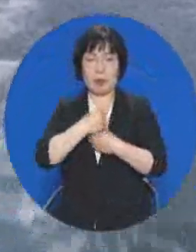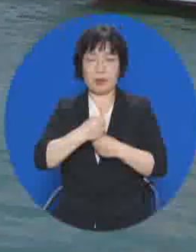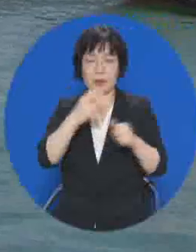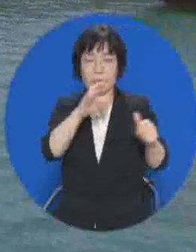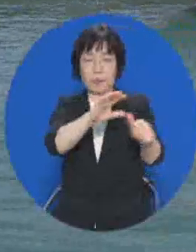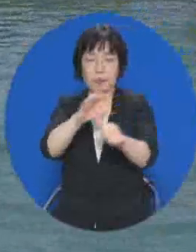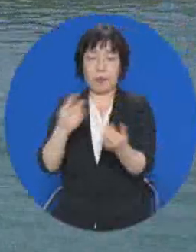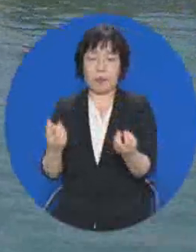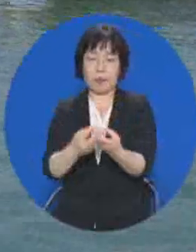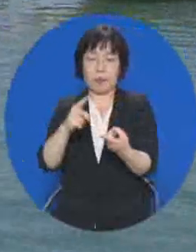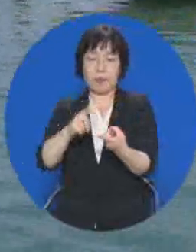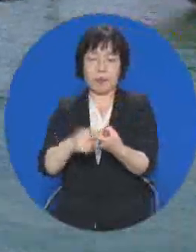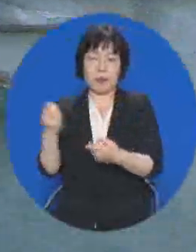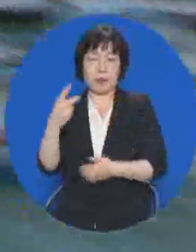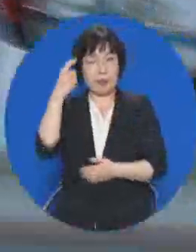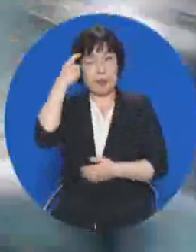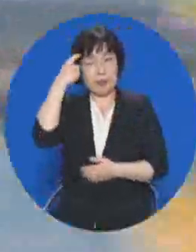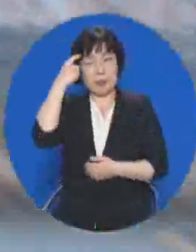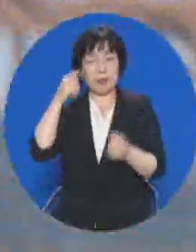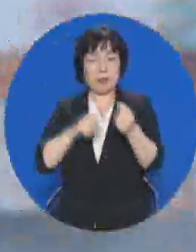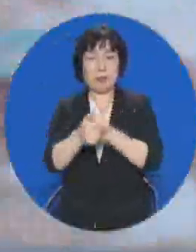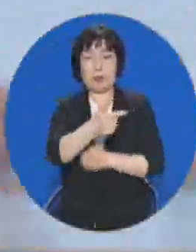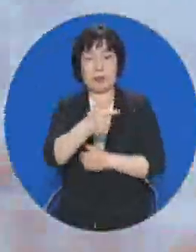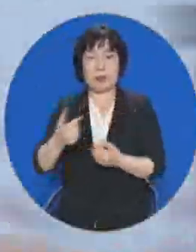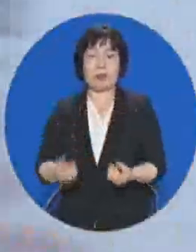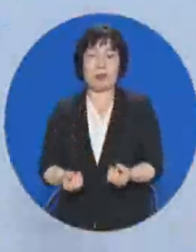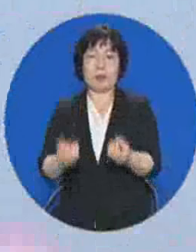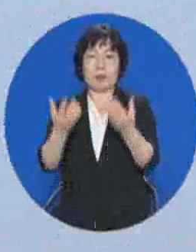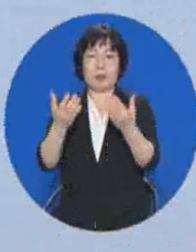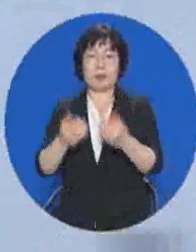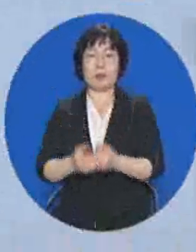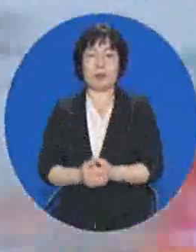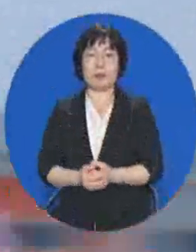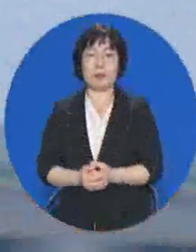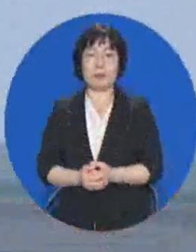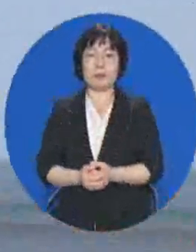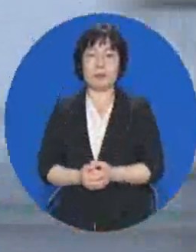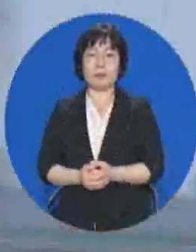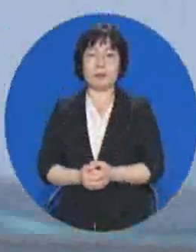방법을 다시 한번 생각하게 하는 의미 있는 자리가 됐습니다. MBC 뉴스 김주입니다.